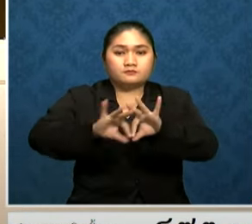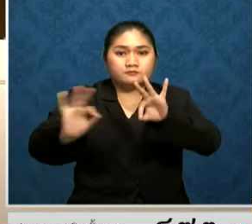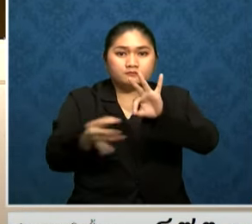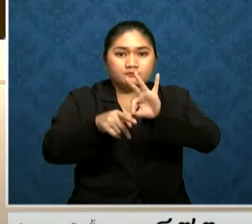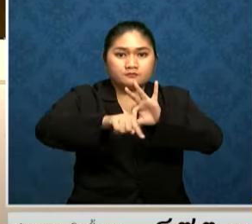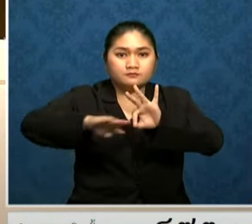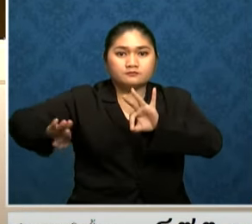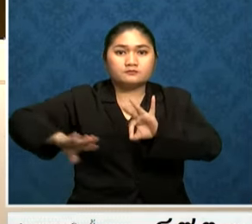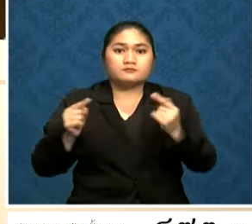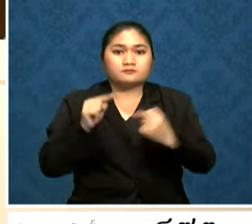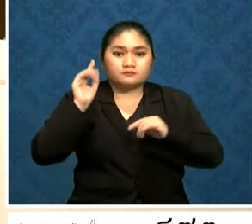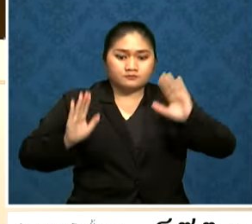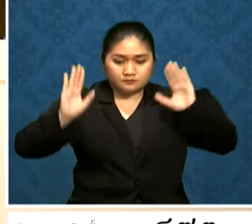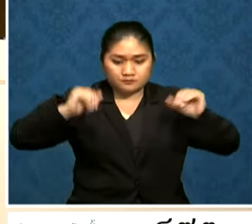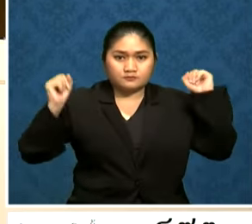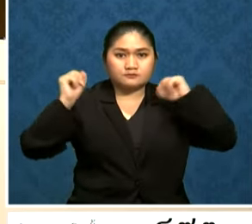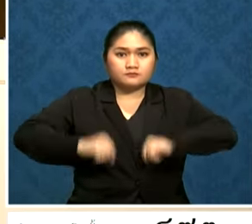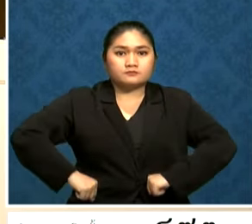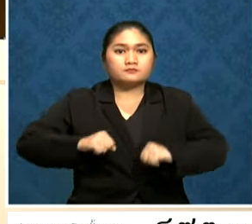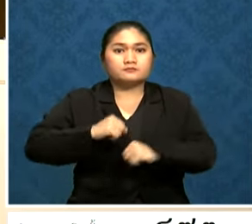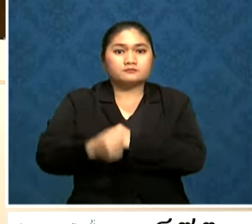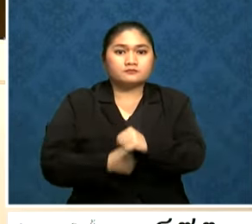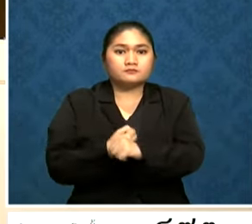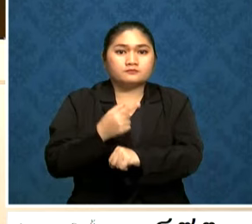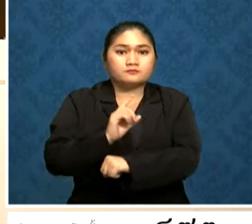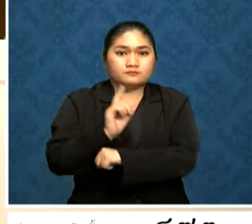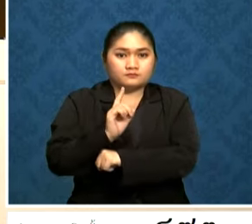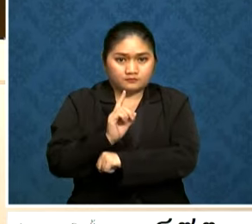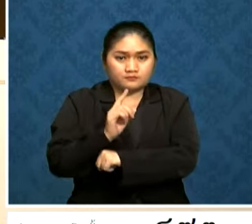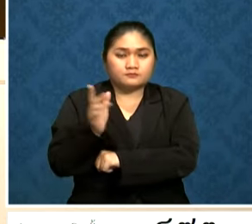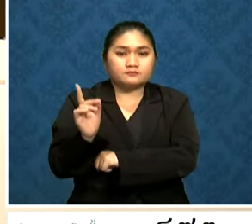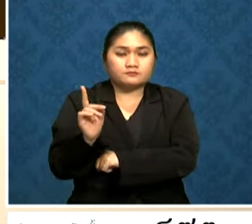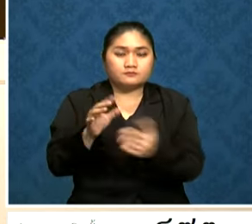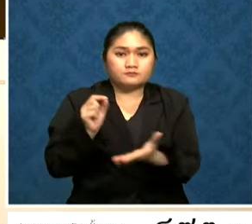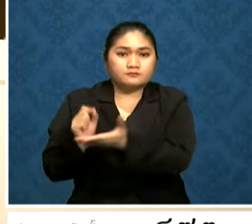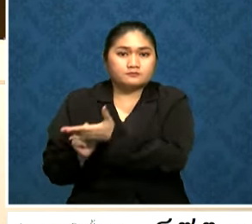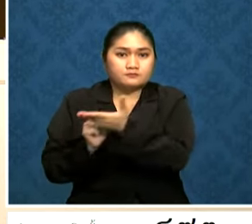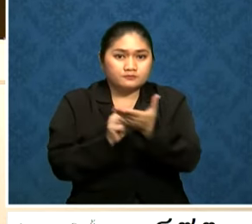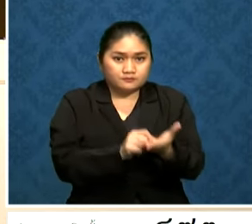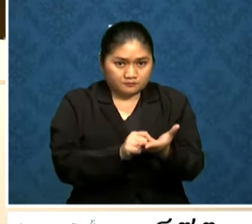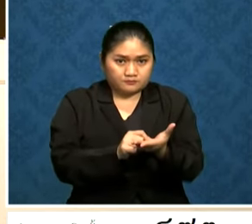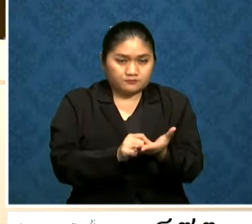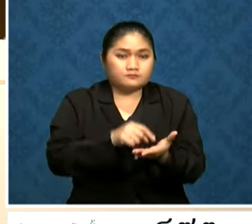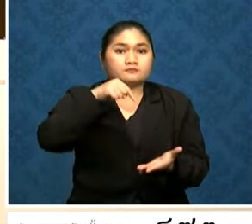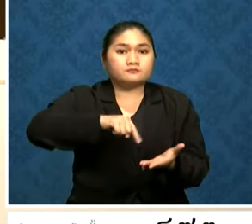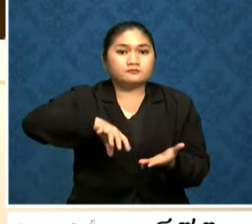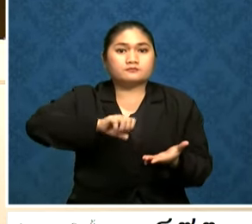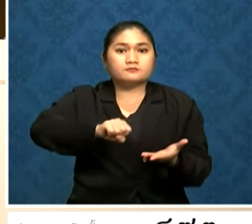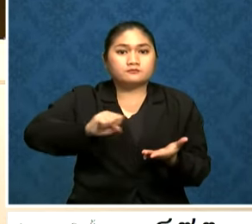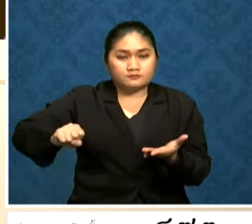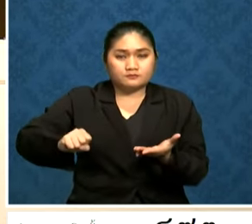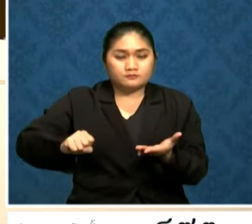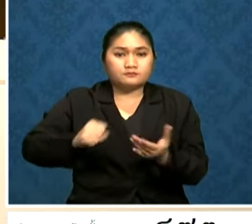ึงได้ส่ร่างพชิัดังกล่าว FrancisP Cortและสแ improvements